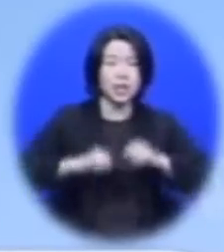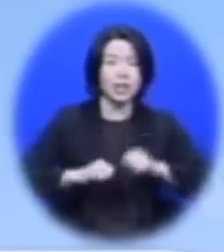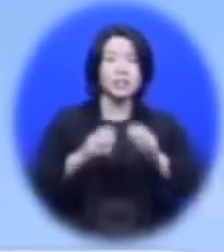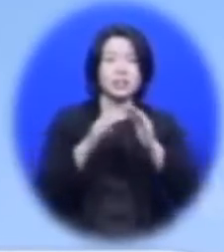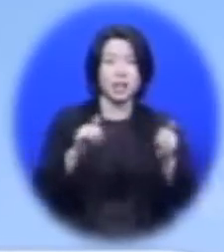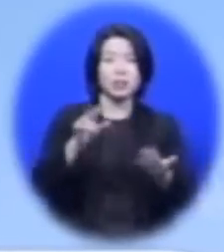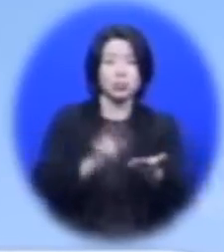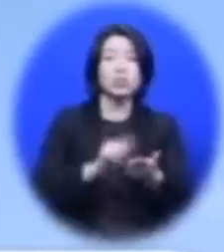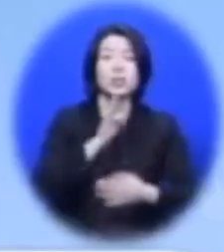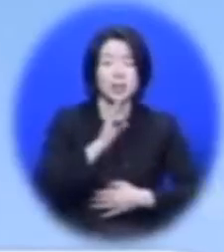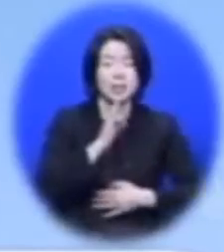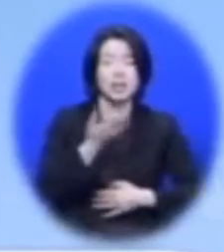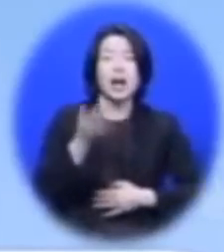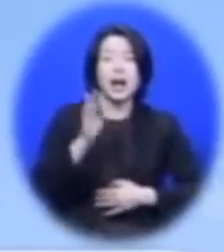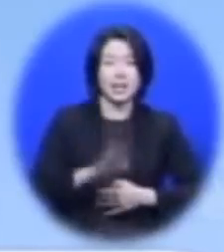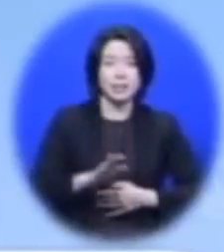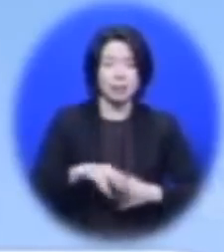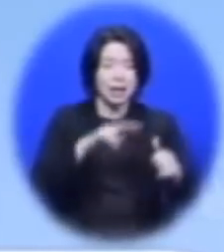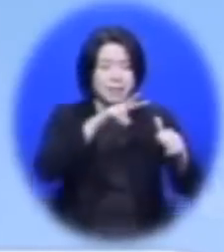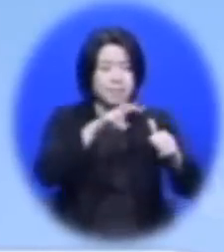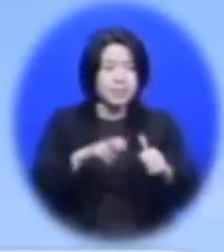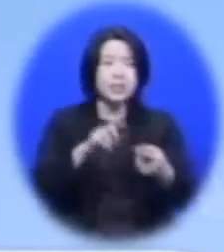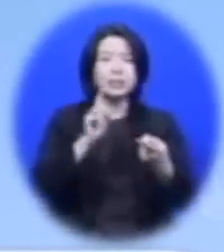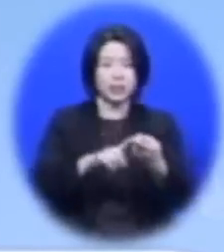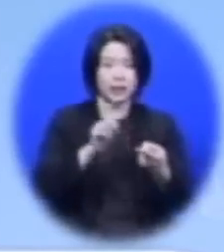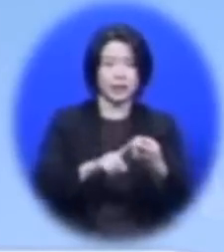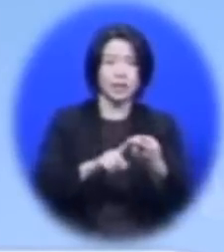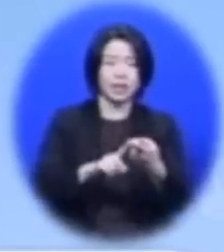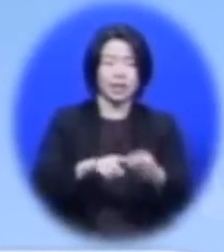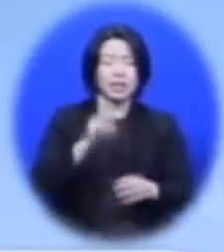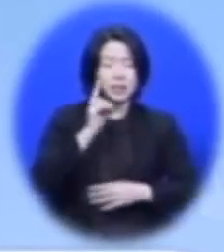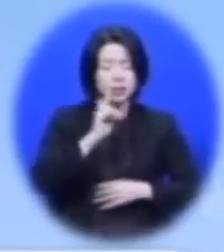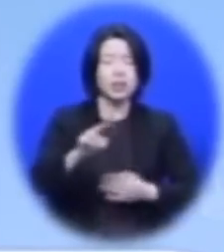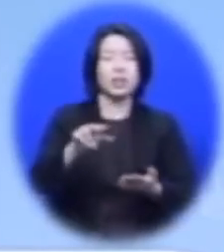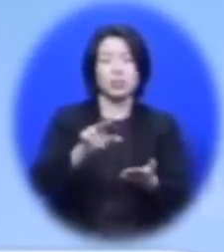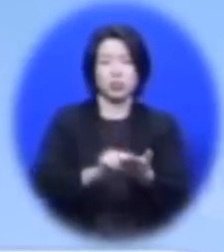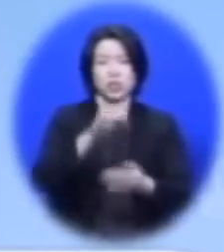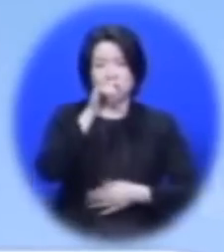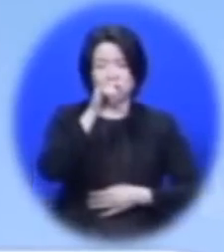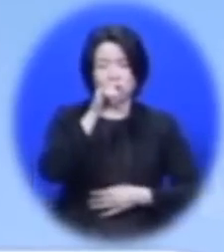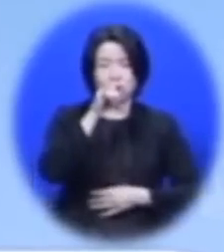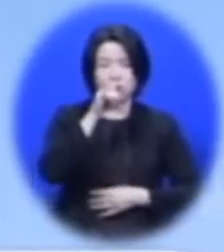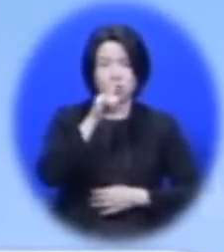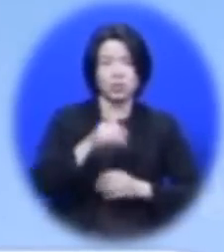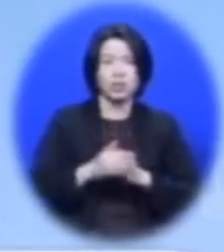그러나 미움이라는 것 자체도 심각한 문제가 있습니다.